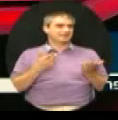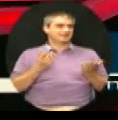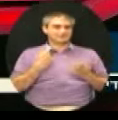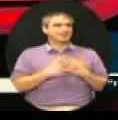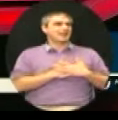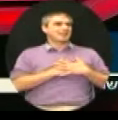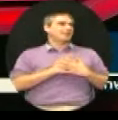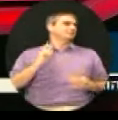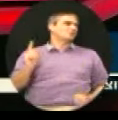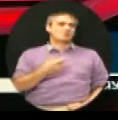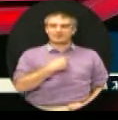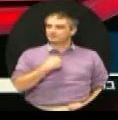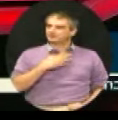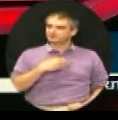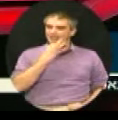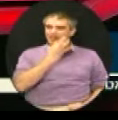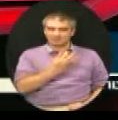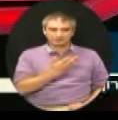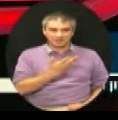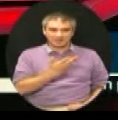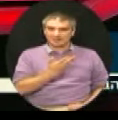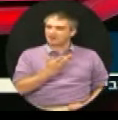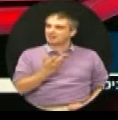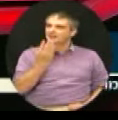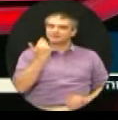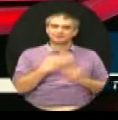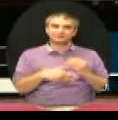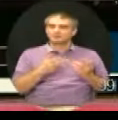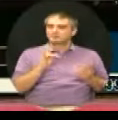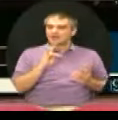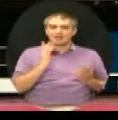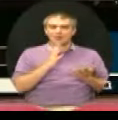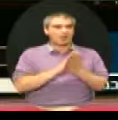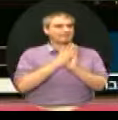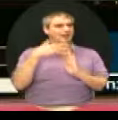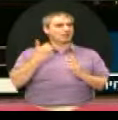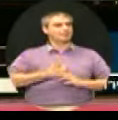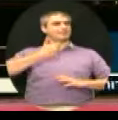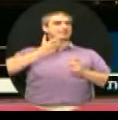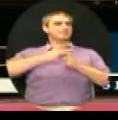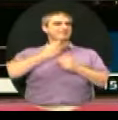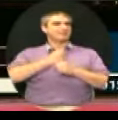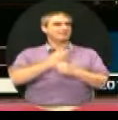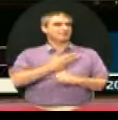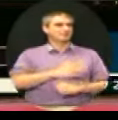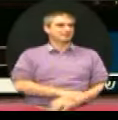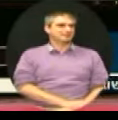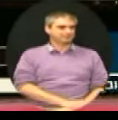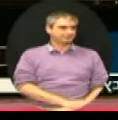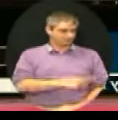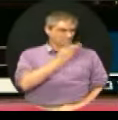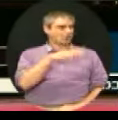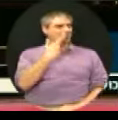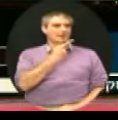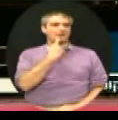לב. כן, אז אני רוצה לשאול לסיום את חיים כהן, איך זה שהוא לא הפך להיות מנהיג מפלגת העבודה? שם